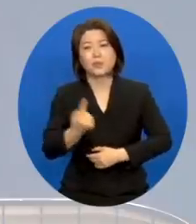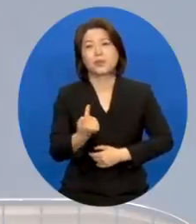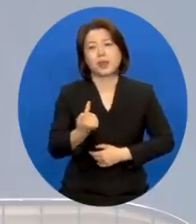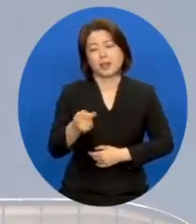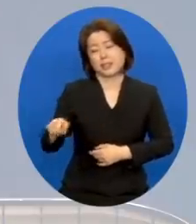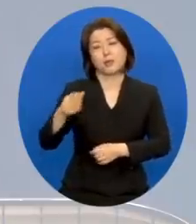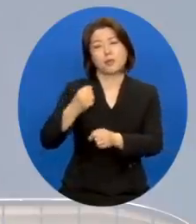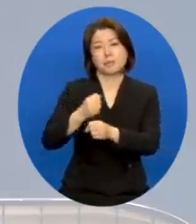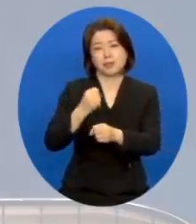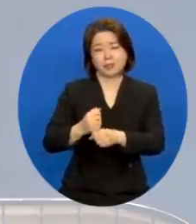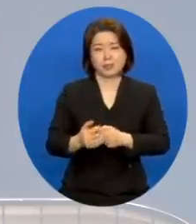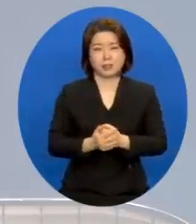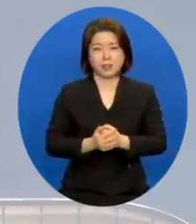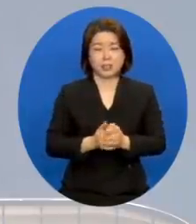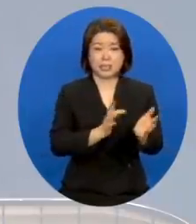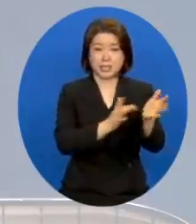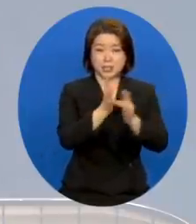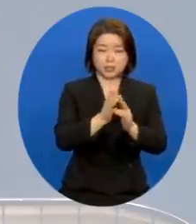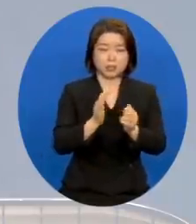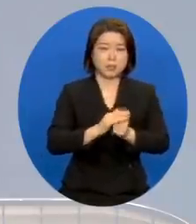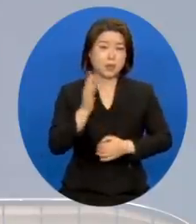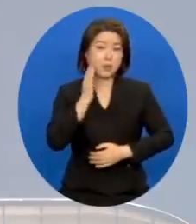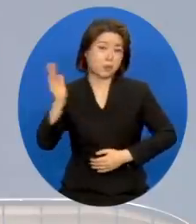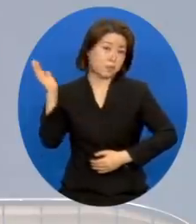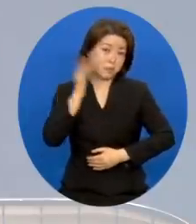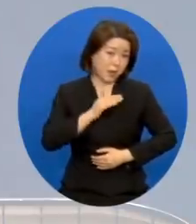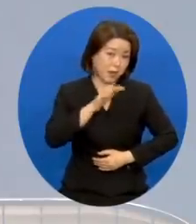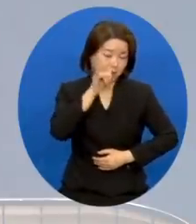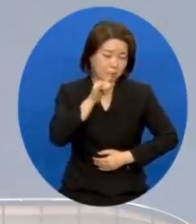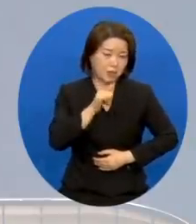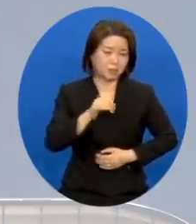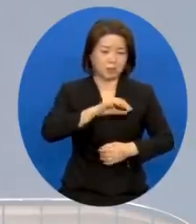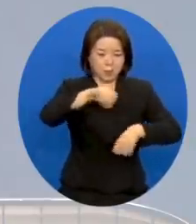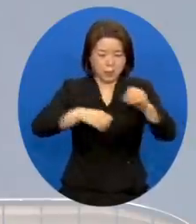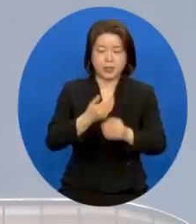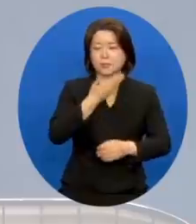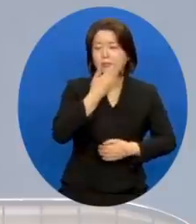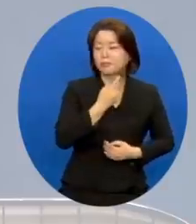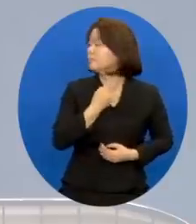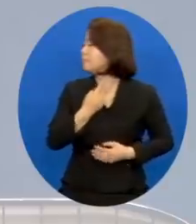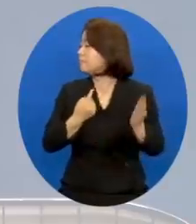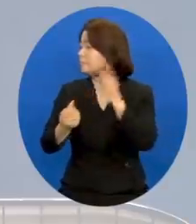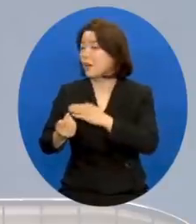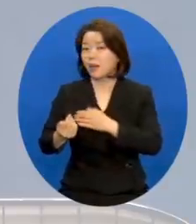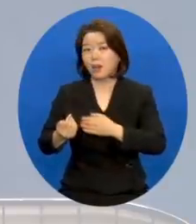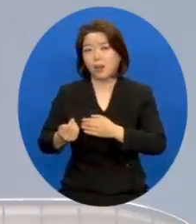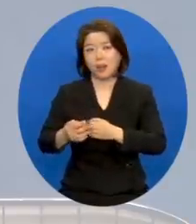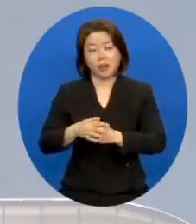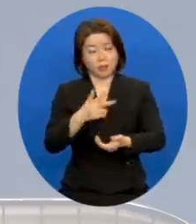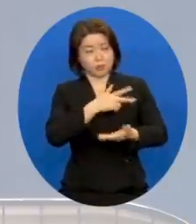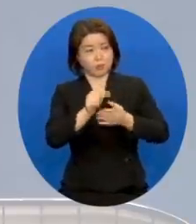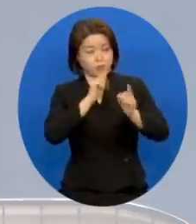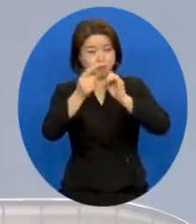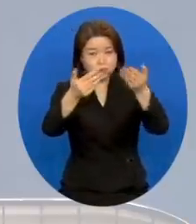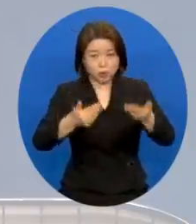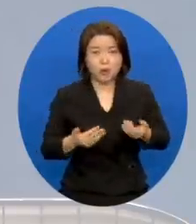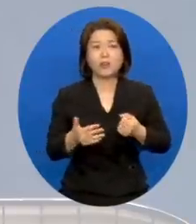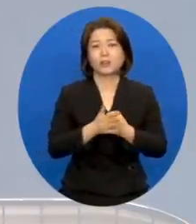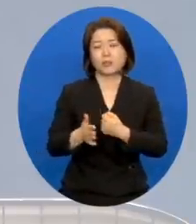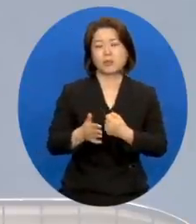오른 뺨을 맞으면 매부 감도 돌려 대라 주님이 말씀하셨습니다 까 그대로